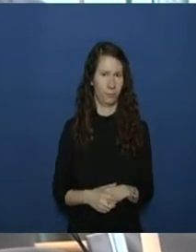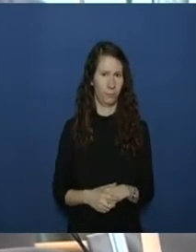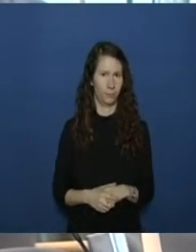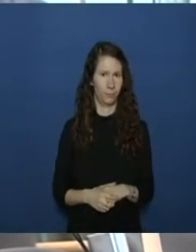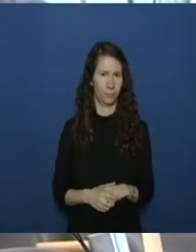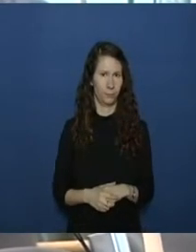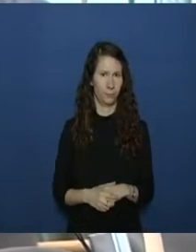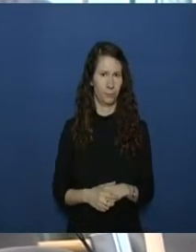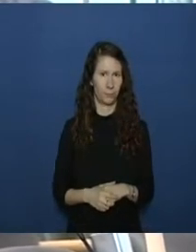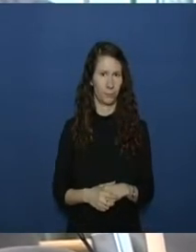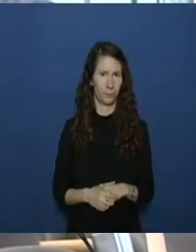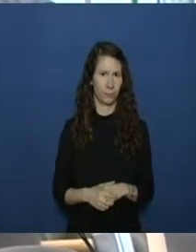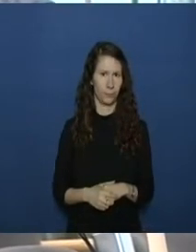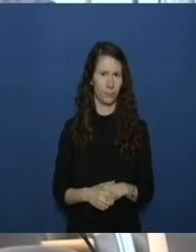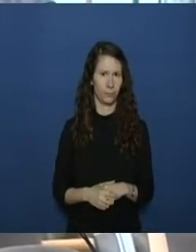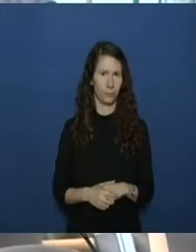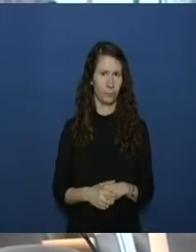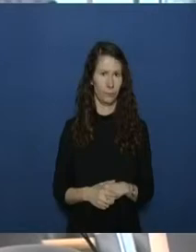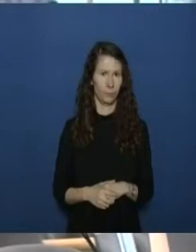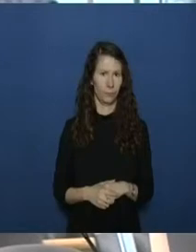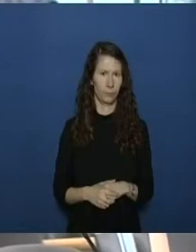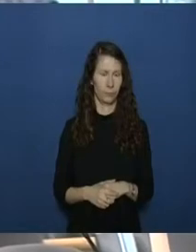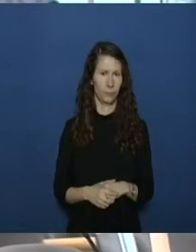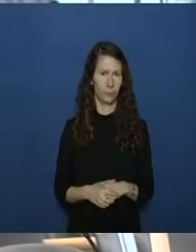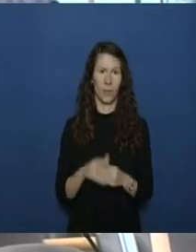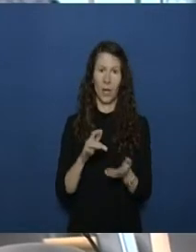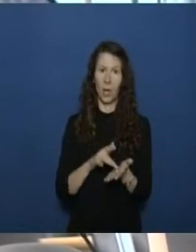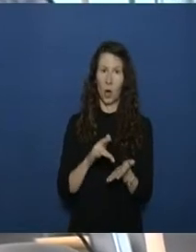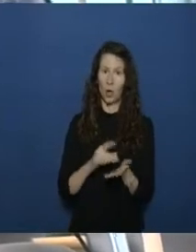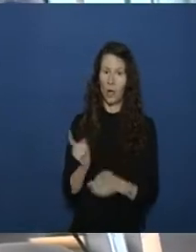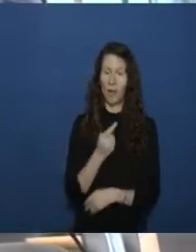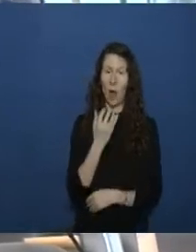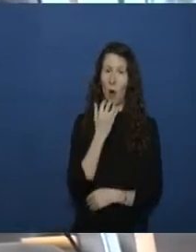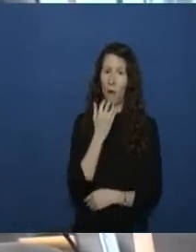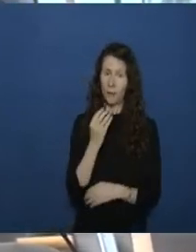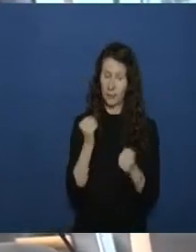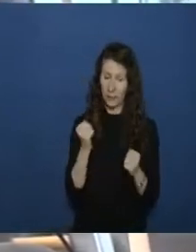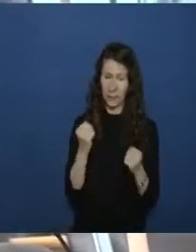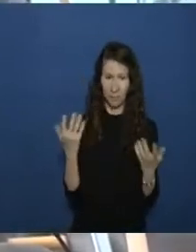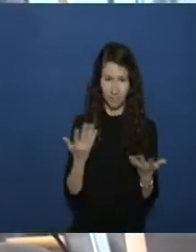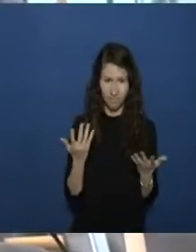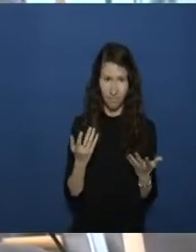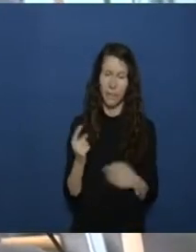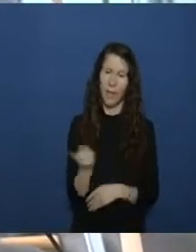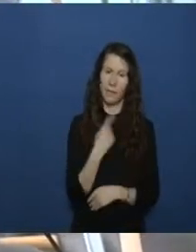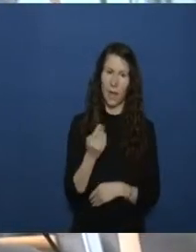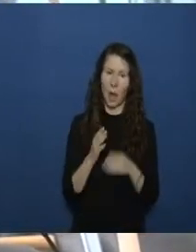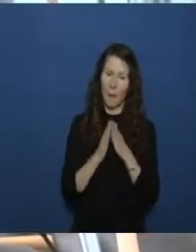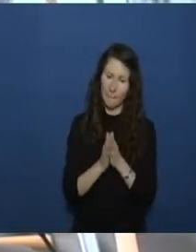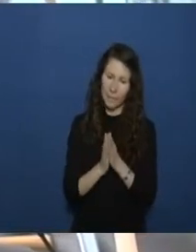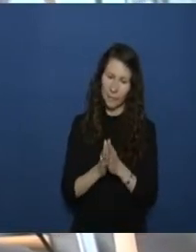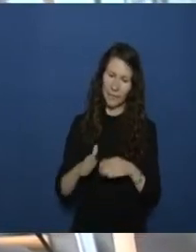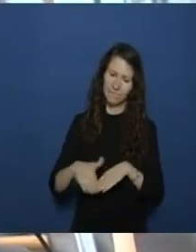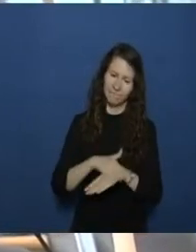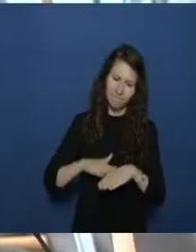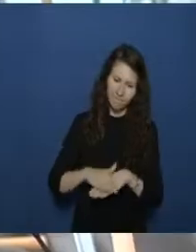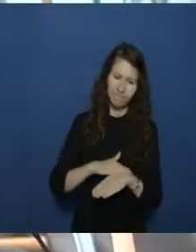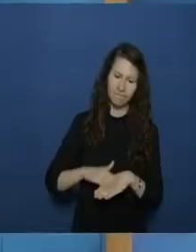die Hoffnung, die wir damit verbinden, ja ist, dass unsere Bitte um Vergebung auch gewährt wird.